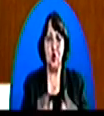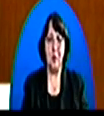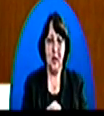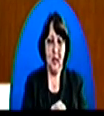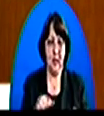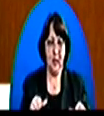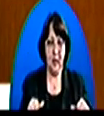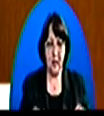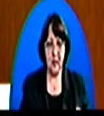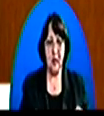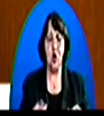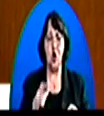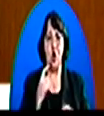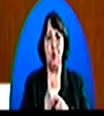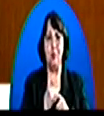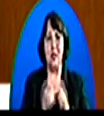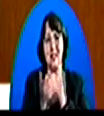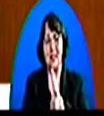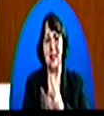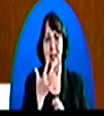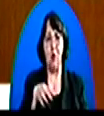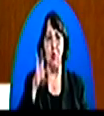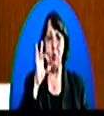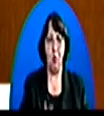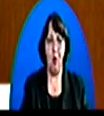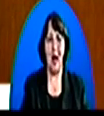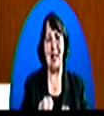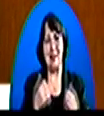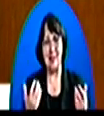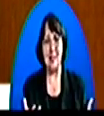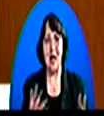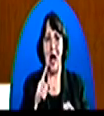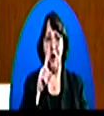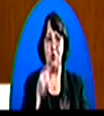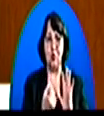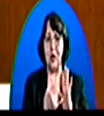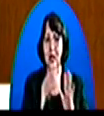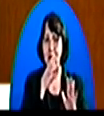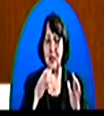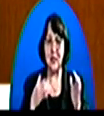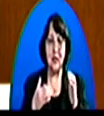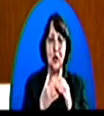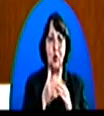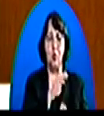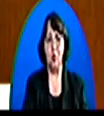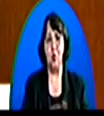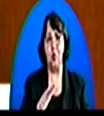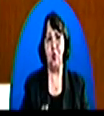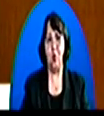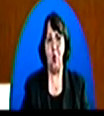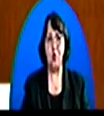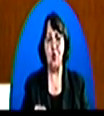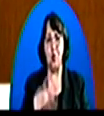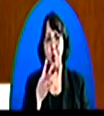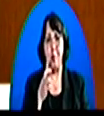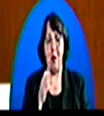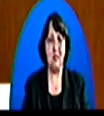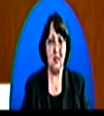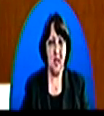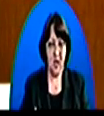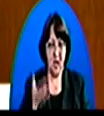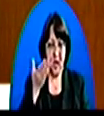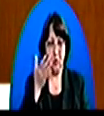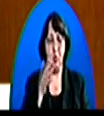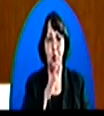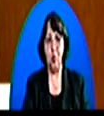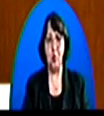иргэд, за хөдөлмөрийн чадвараа одоо 50 хүртэл хуваар одоо алдсан 16 орчлоосны хүүхдүүд, за мөн одоо бас 4 бод өмнөс дэш